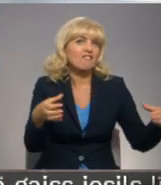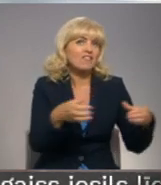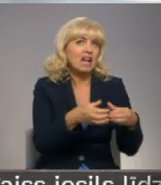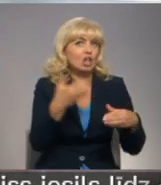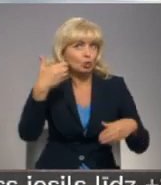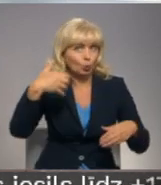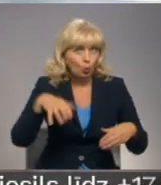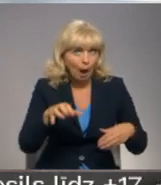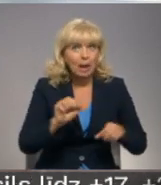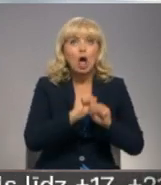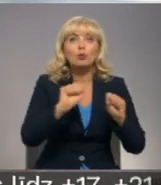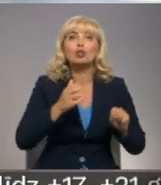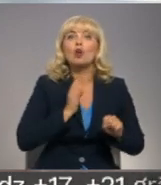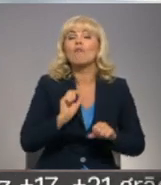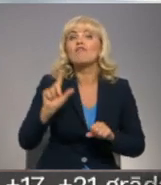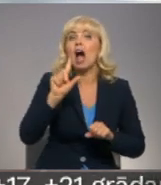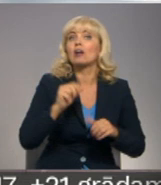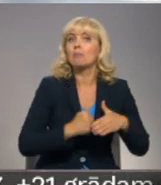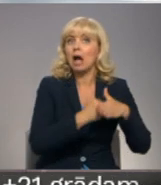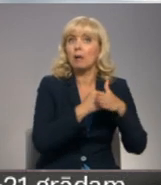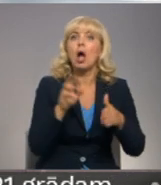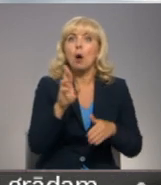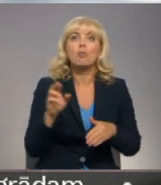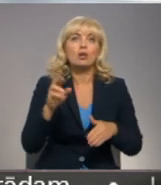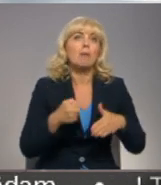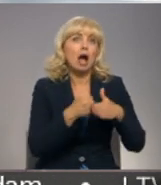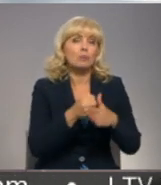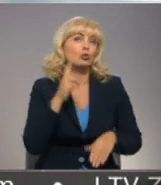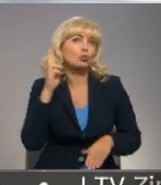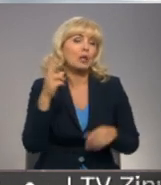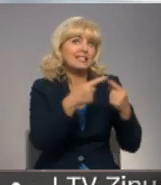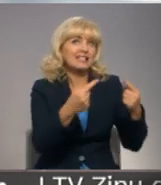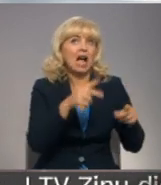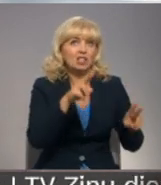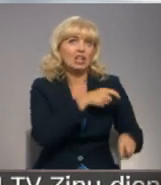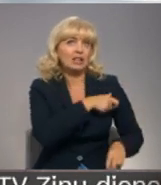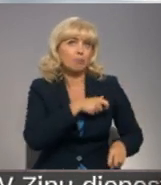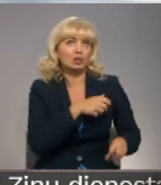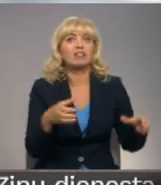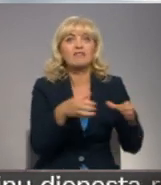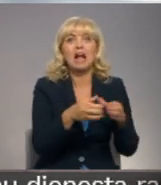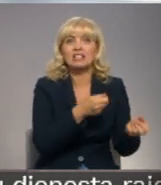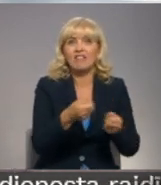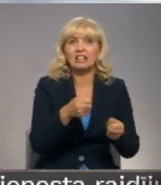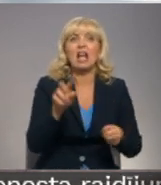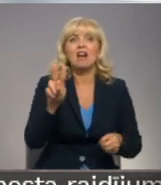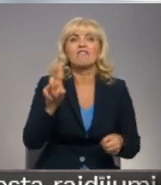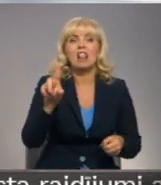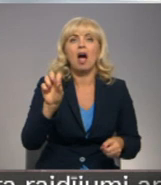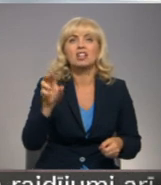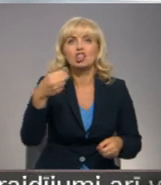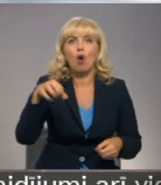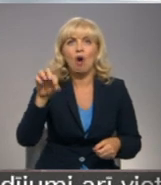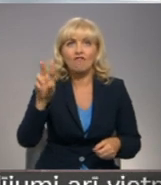vairākumam visticamāk būs nepieciešams arī 4 no Saskaņas izslēgto deputātu balsis. Burovs pēc izvirzīšanas mēra amatam uzsver, ka